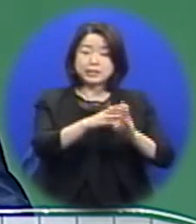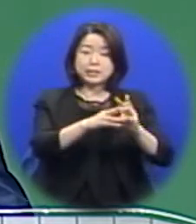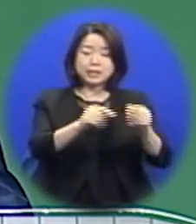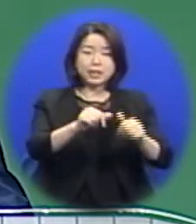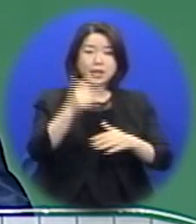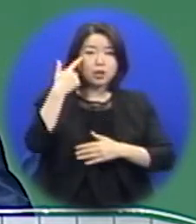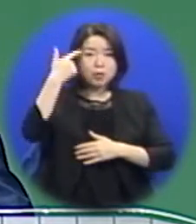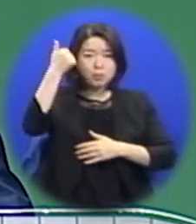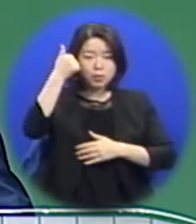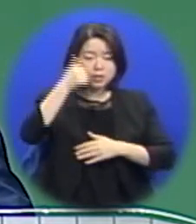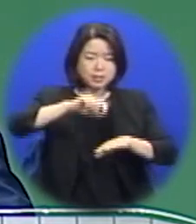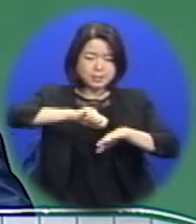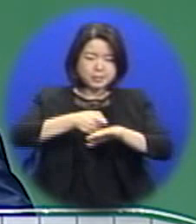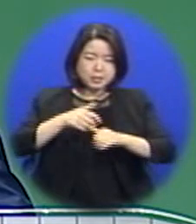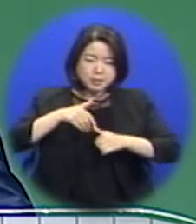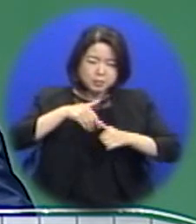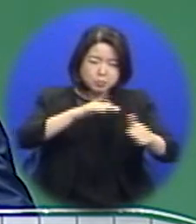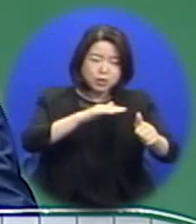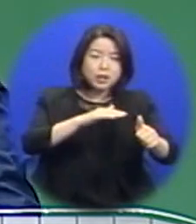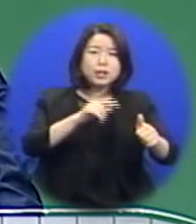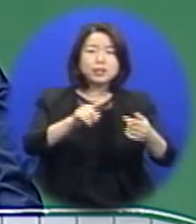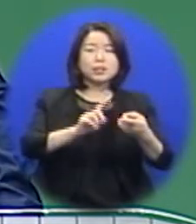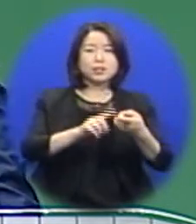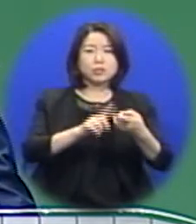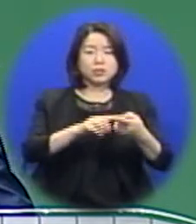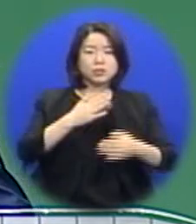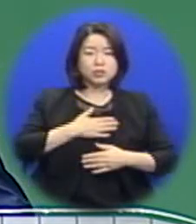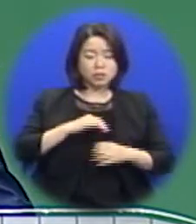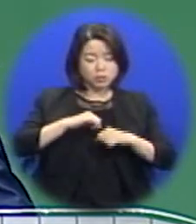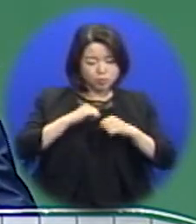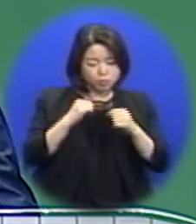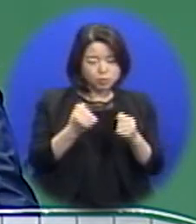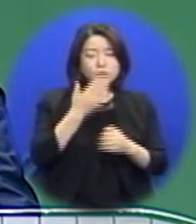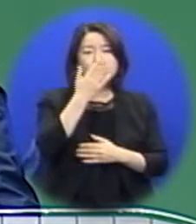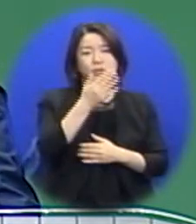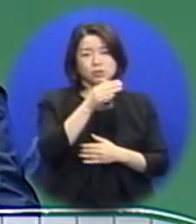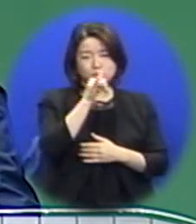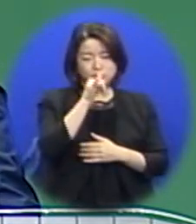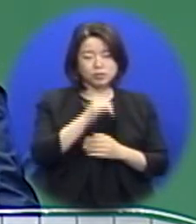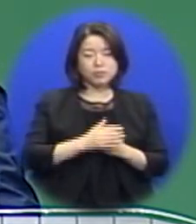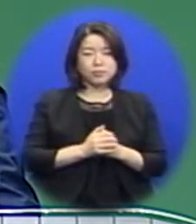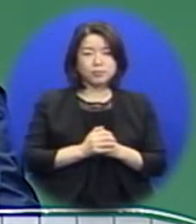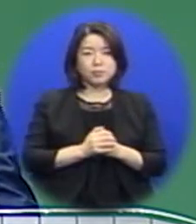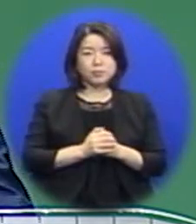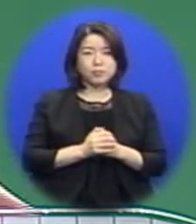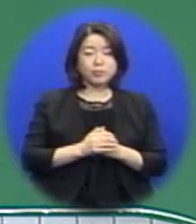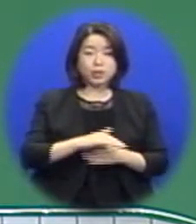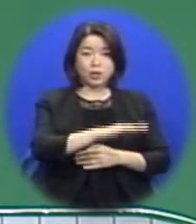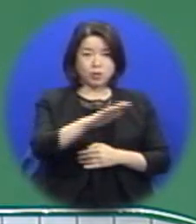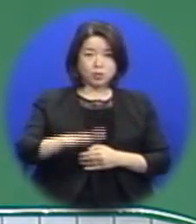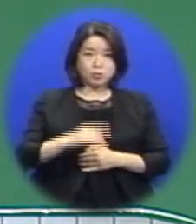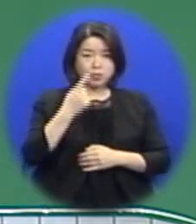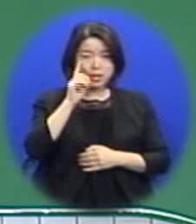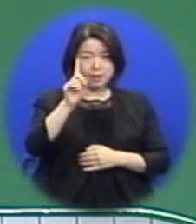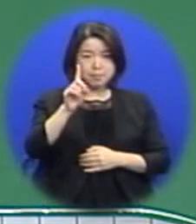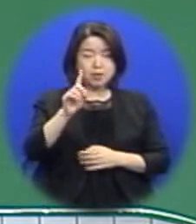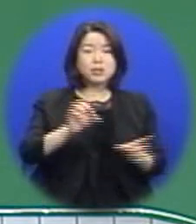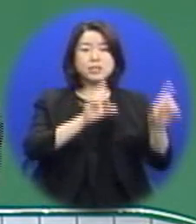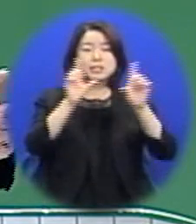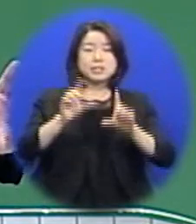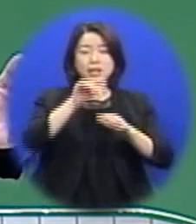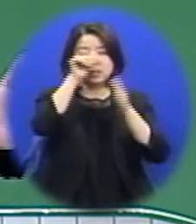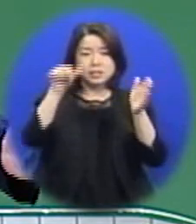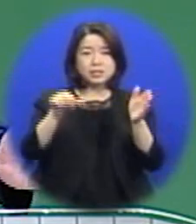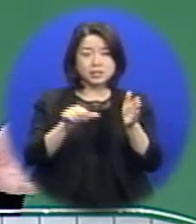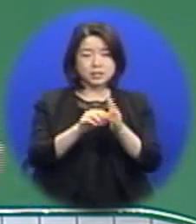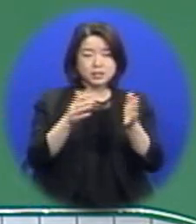강제적으로 몰아갔다는 사실에 저는 순종할 수밖에 없었습니다. 우리 한 번 사는 인생 주님